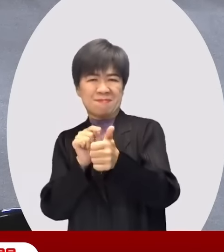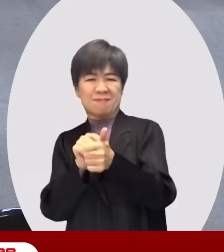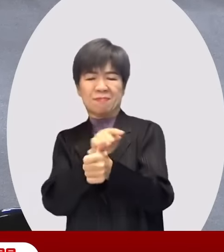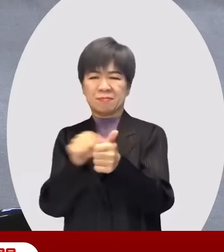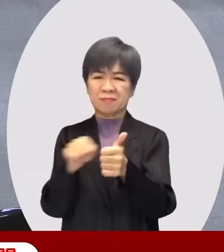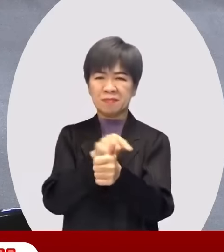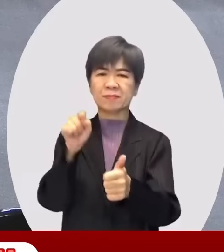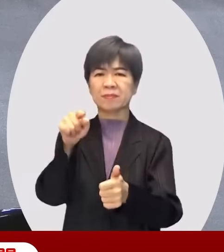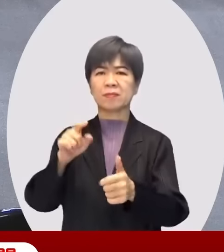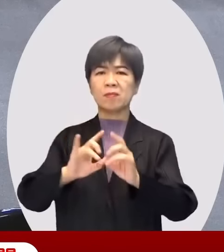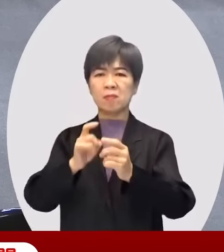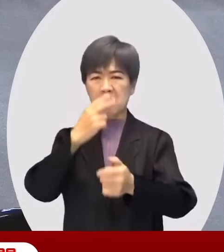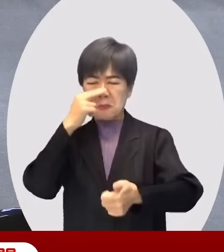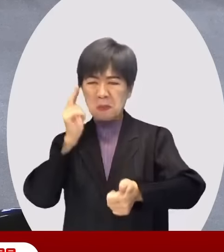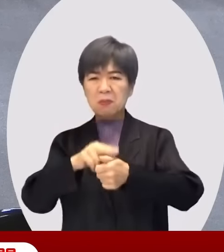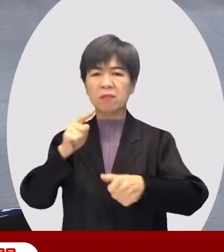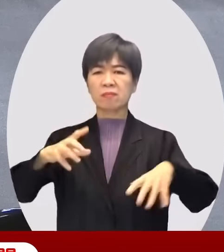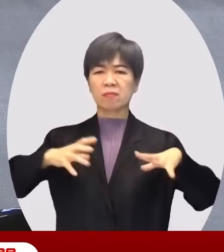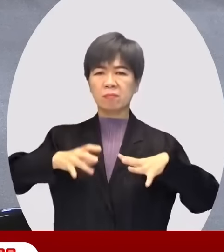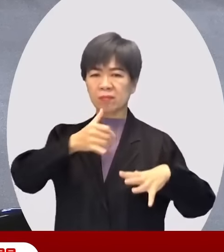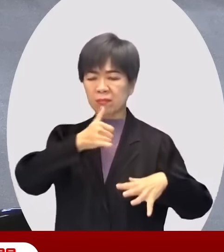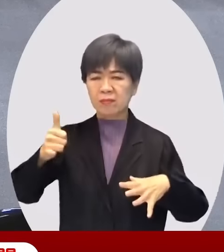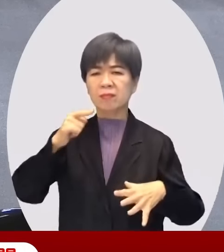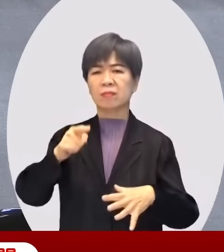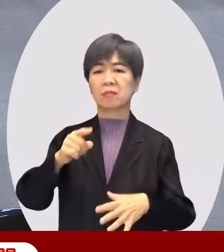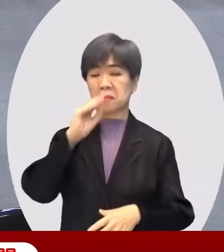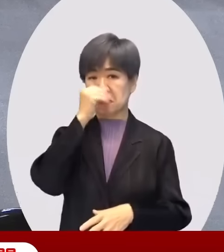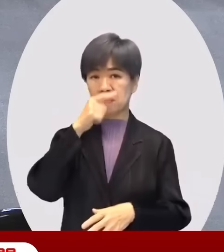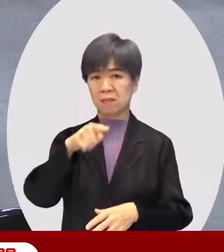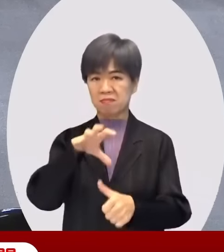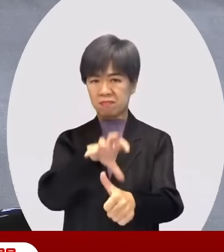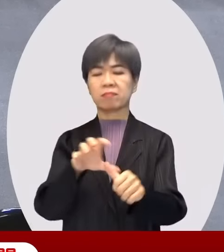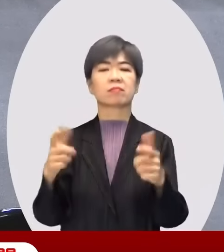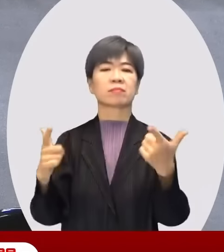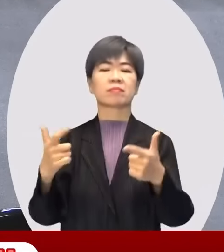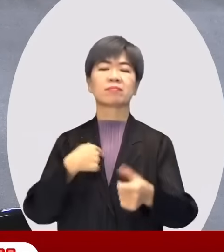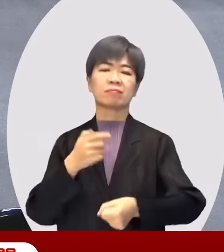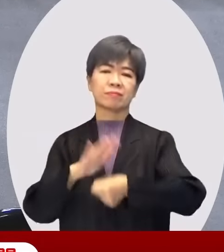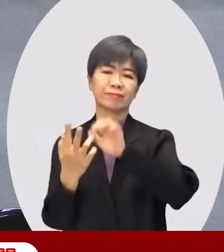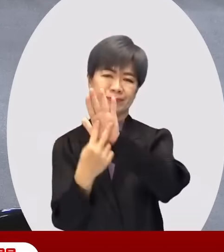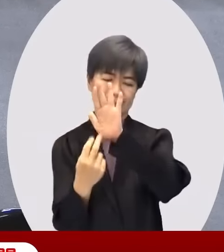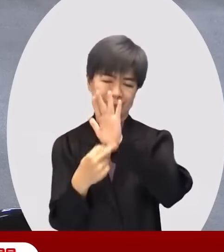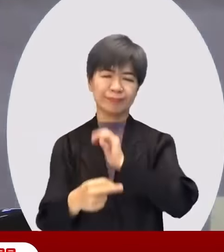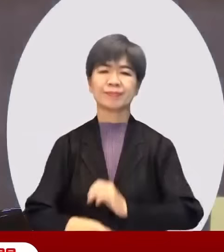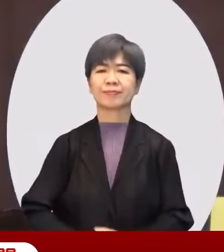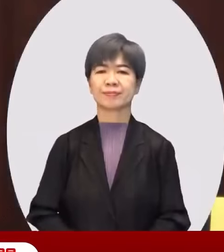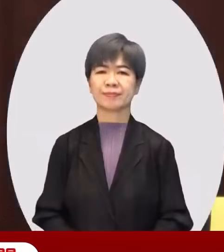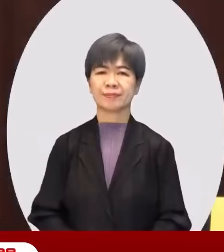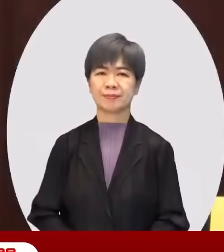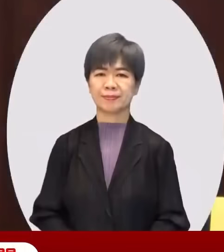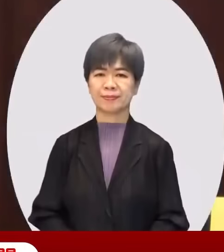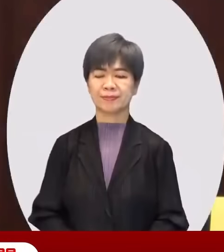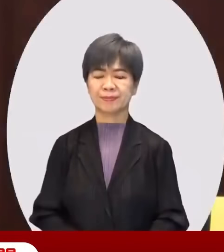或者是去这个对官员去做特别的规范。我们在这边补充，谢谢。